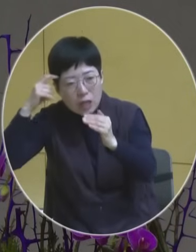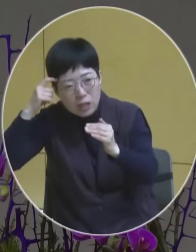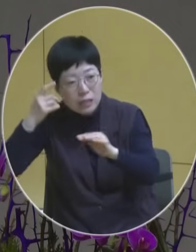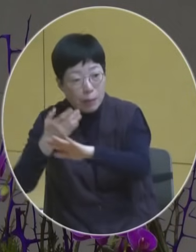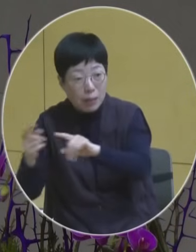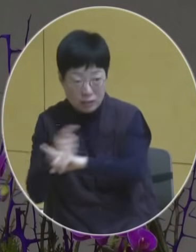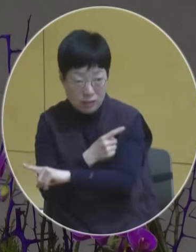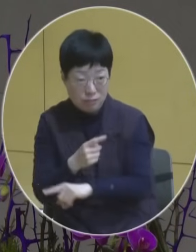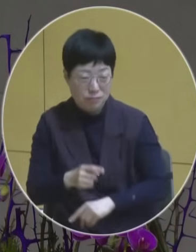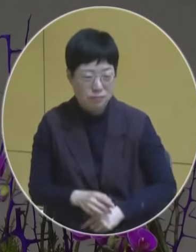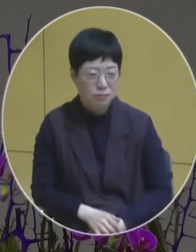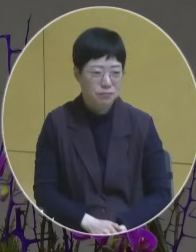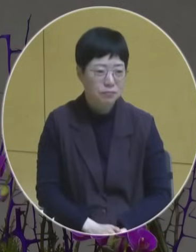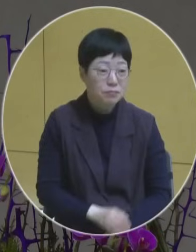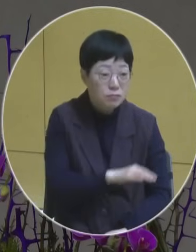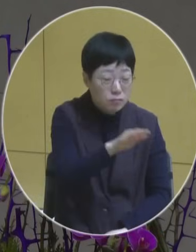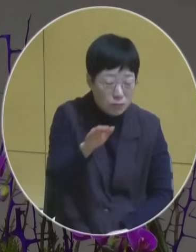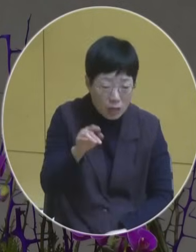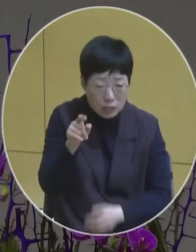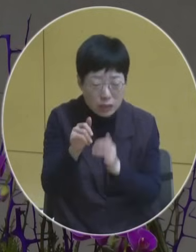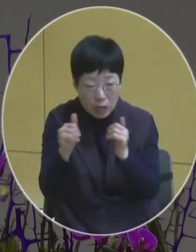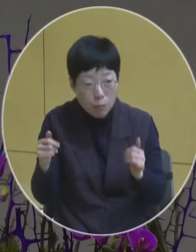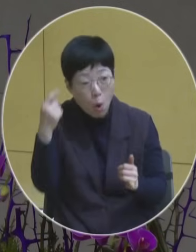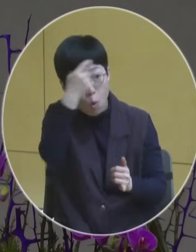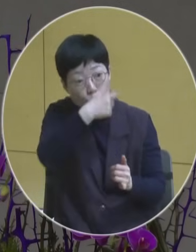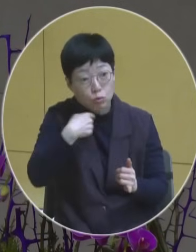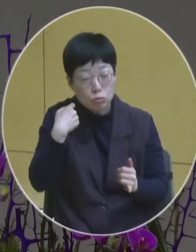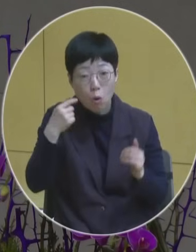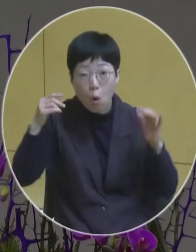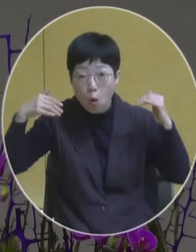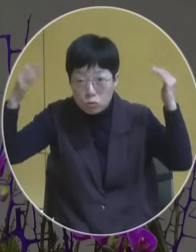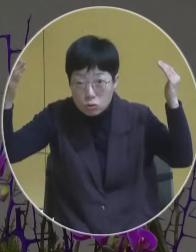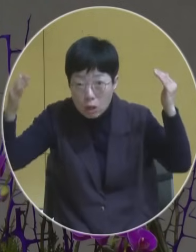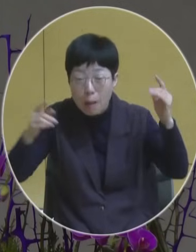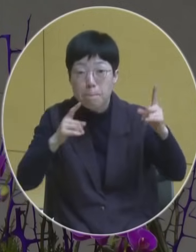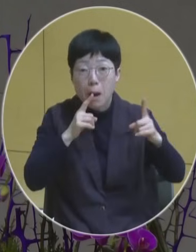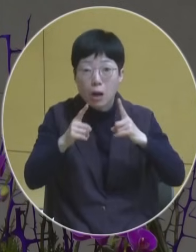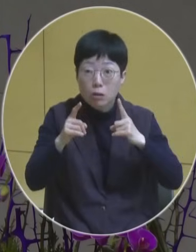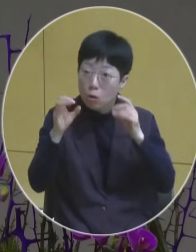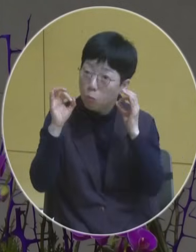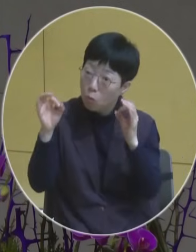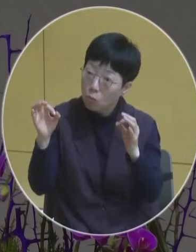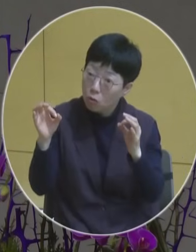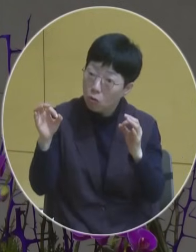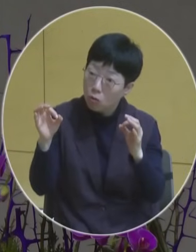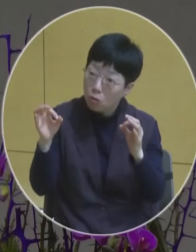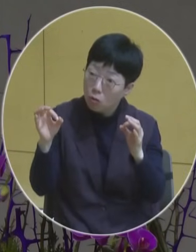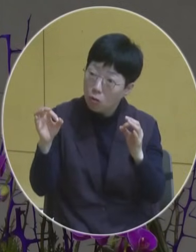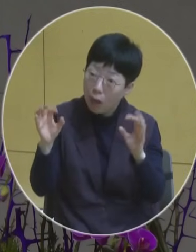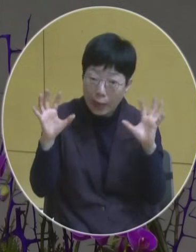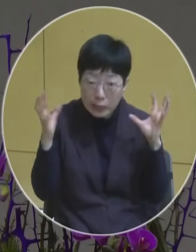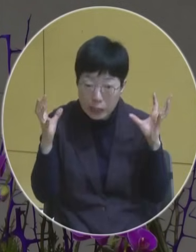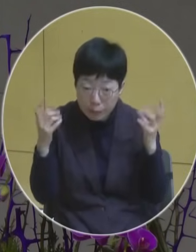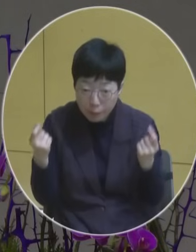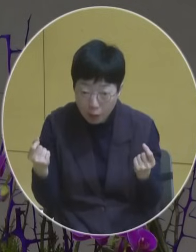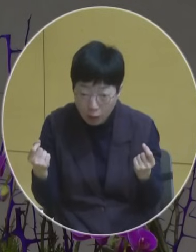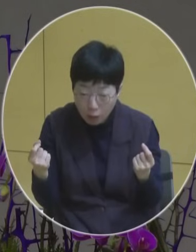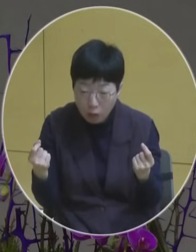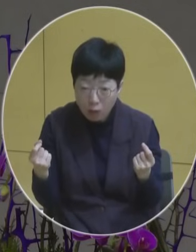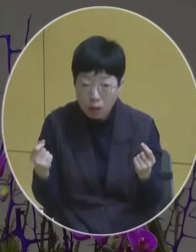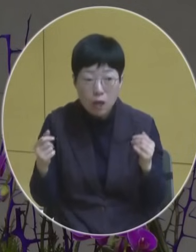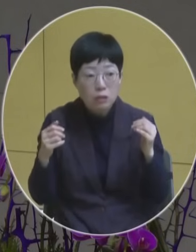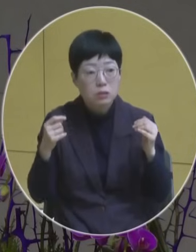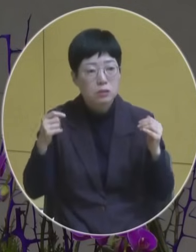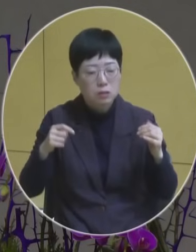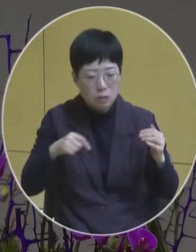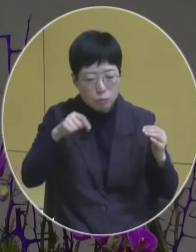그랬잖아요. 여러분 그 사람 얼굴은 어른인데 말하는 거 보면 마음 쓰는 거 보면 꼭 아기 같아.